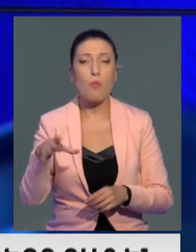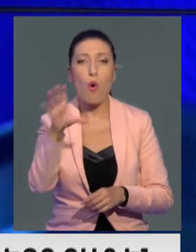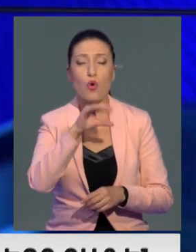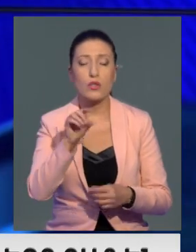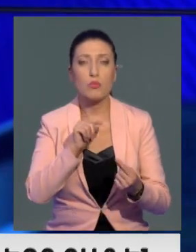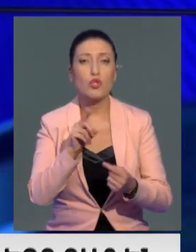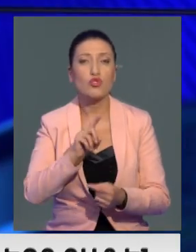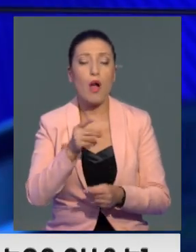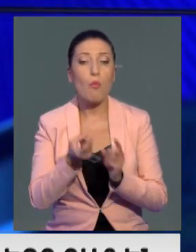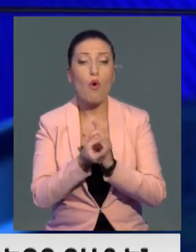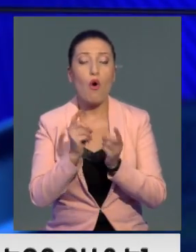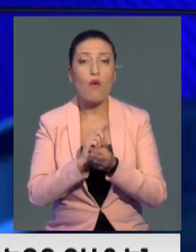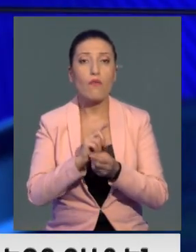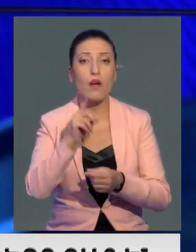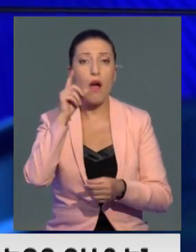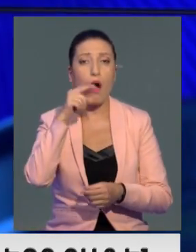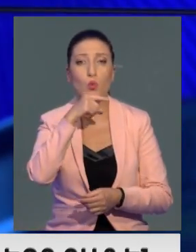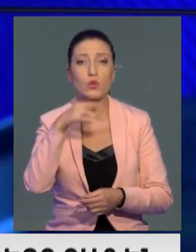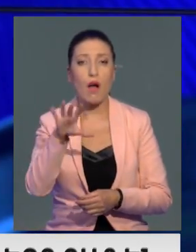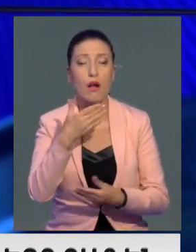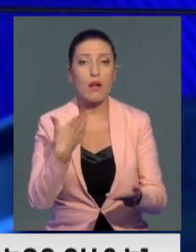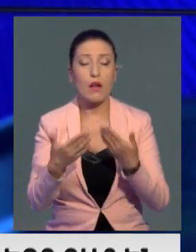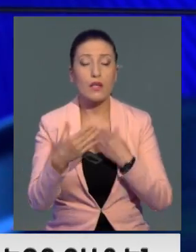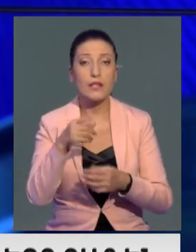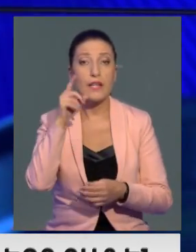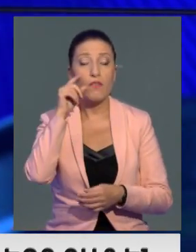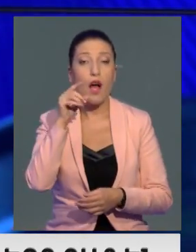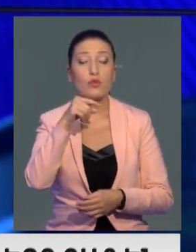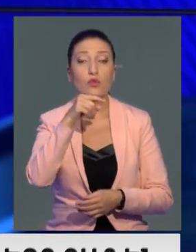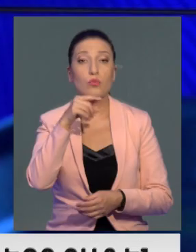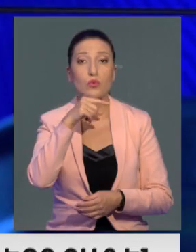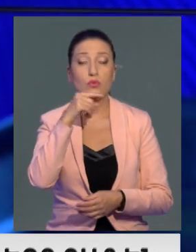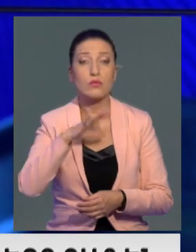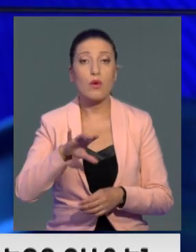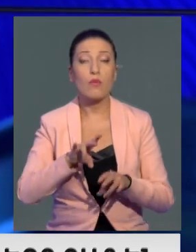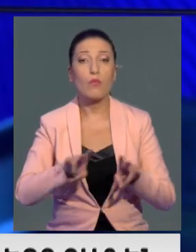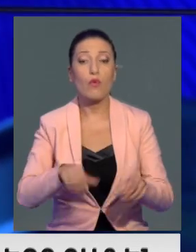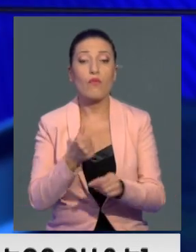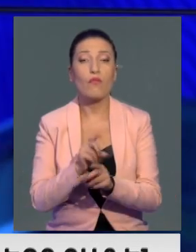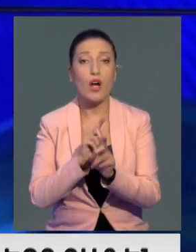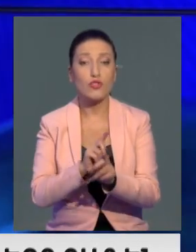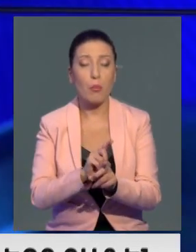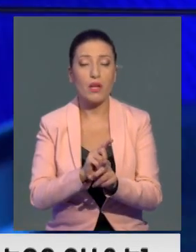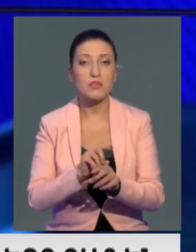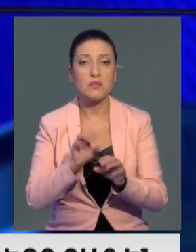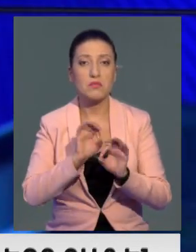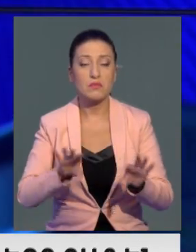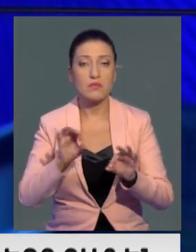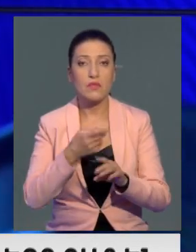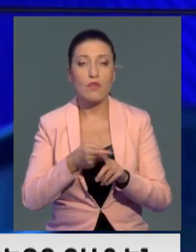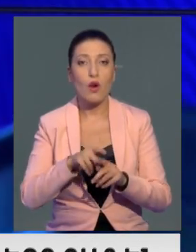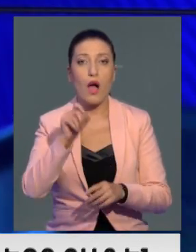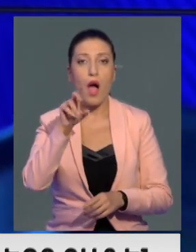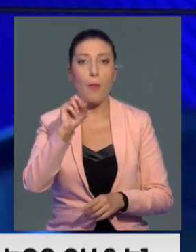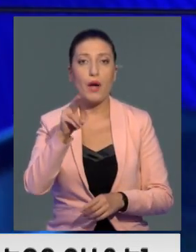հայ-ռուսական հարաբերություններում, որ Երևանում Դաշնության փոխ վարչապետը հստակ մեսիջ է ուղարկում Բաքվին այն մասին, թե ՀԱՊԿ-ի դռները